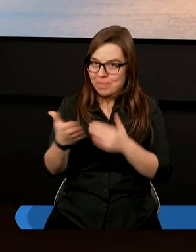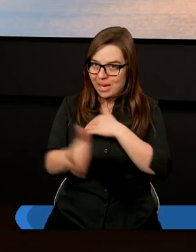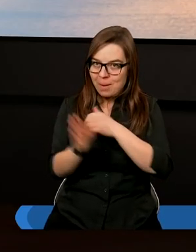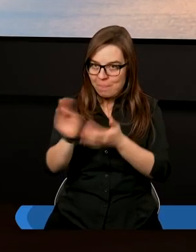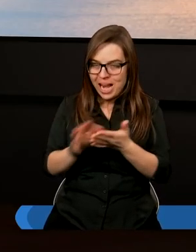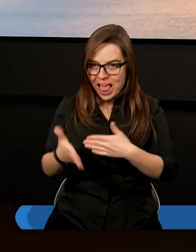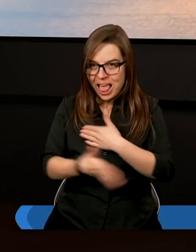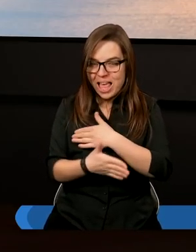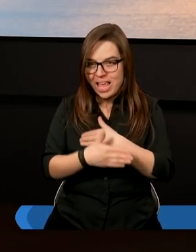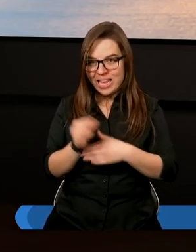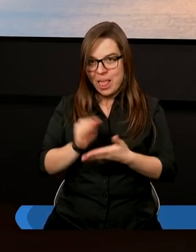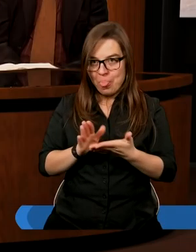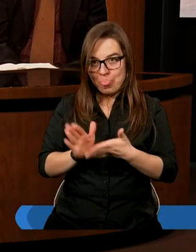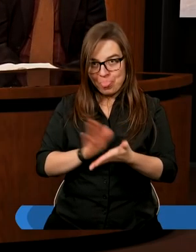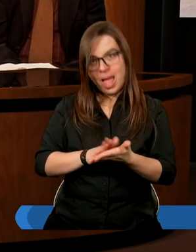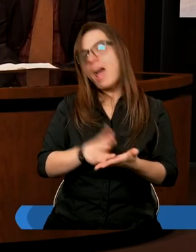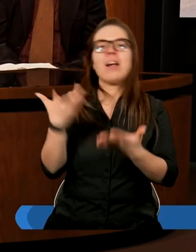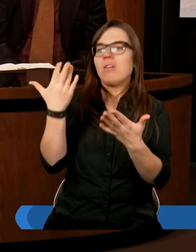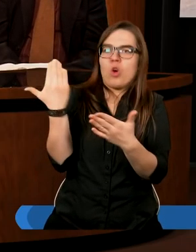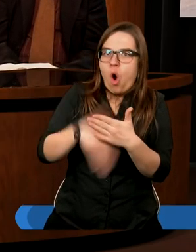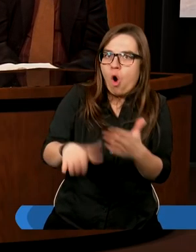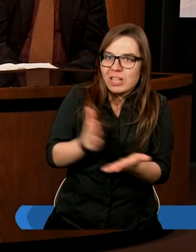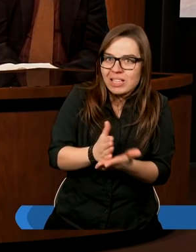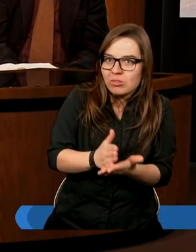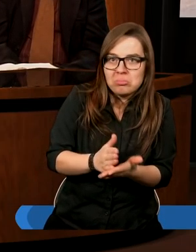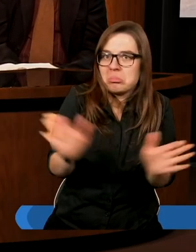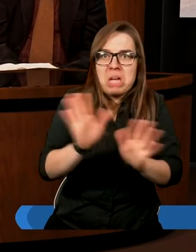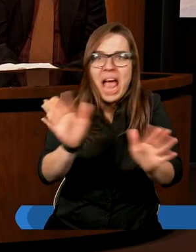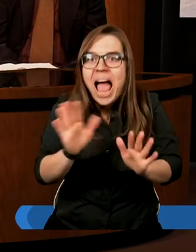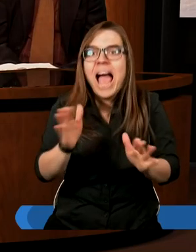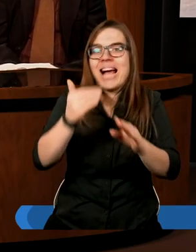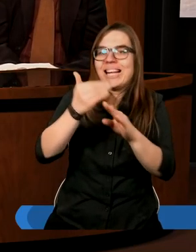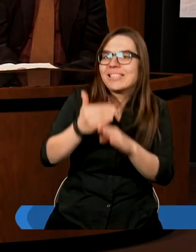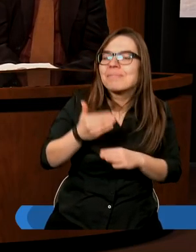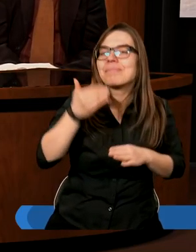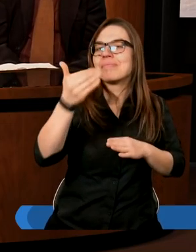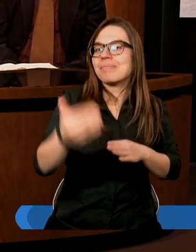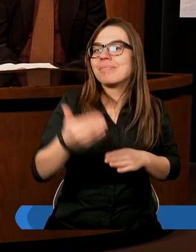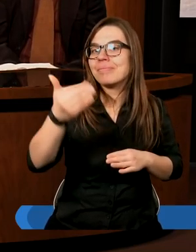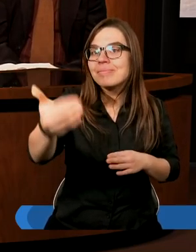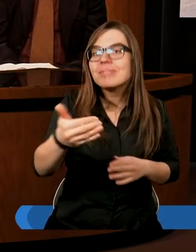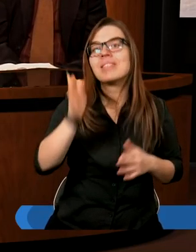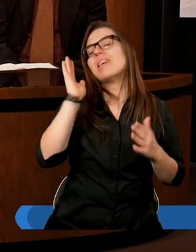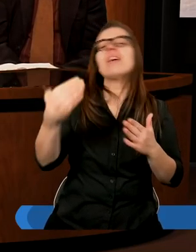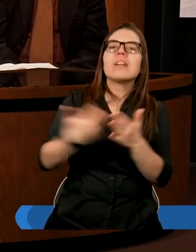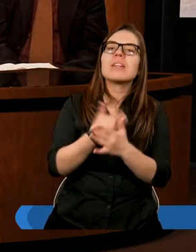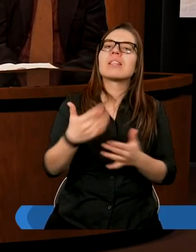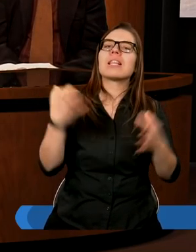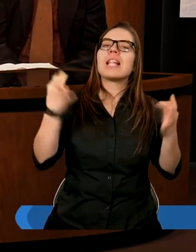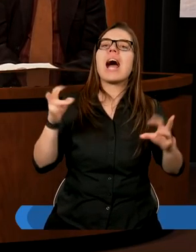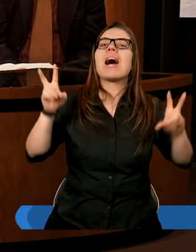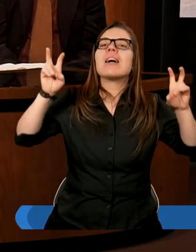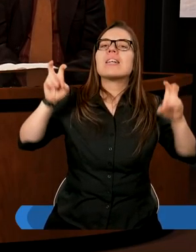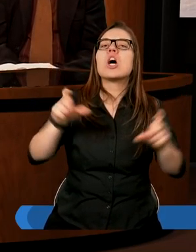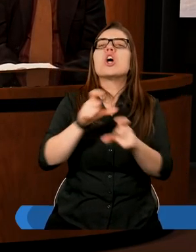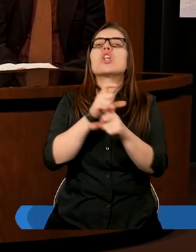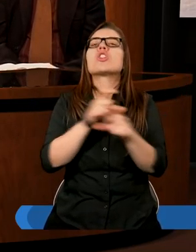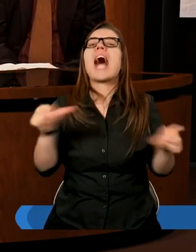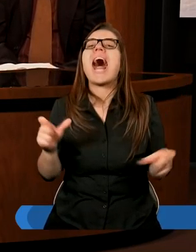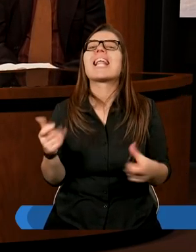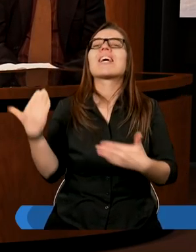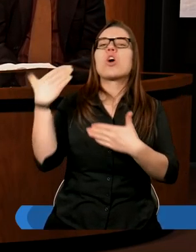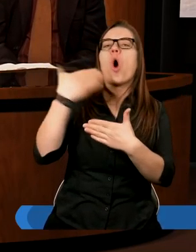następnie następnym sezonie będziemy omawiali czasy końca